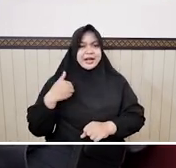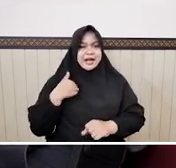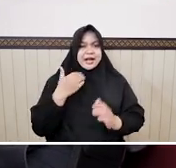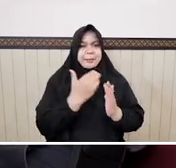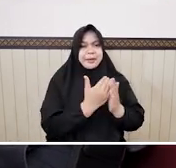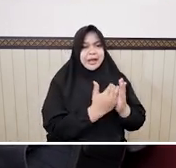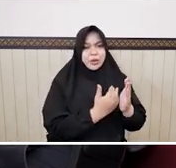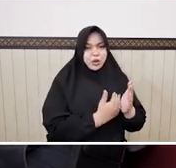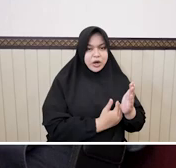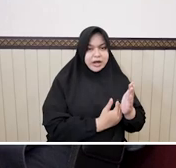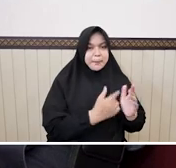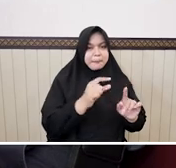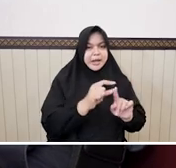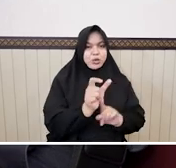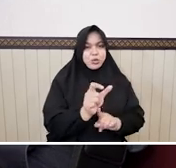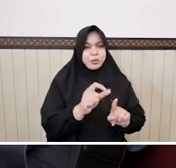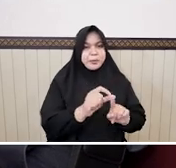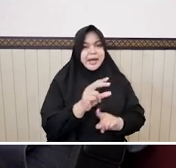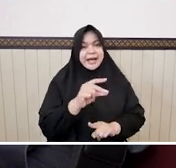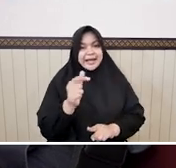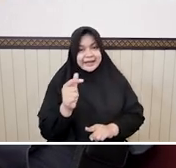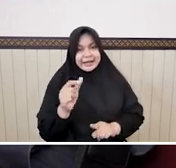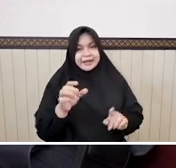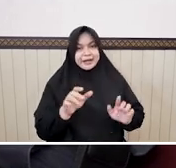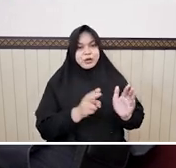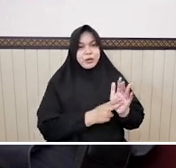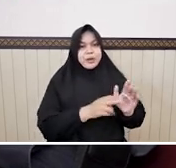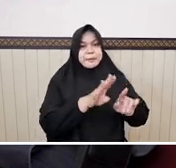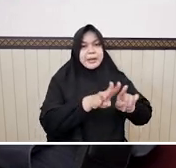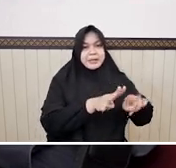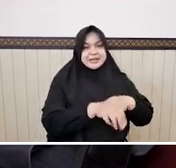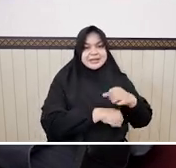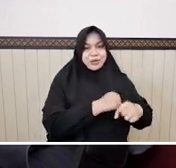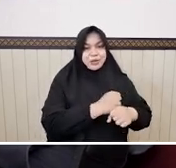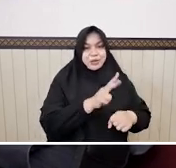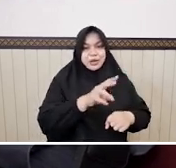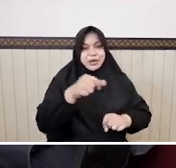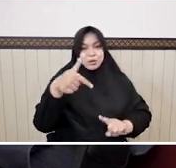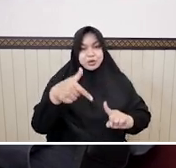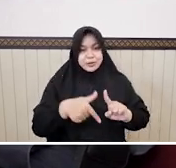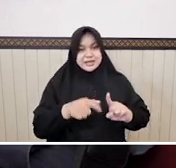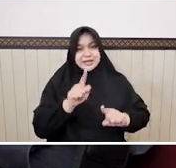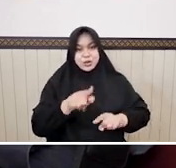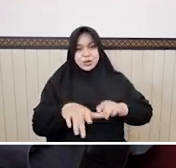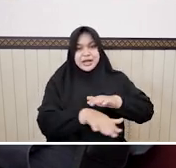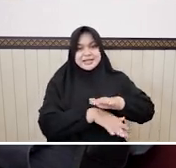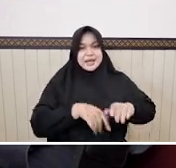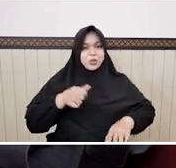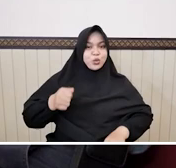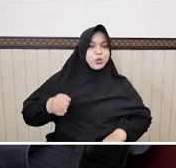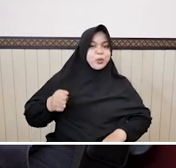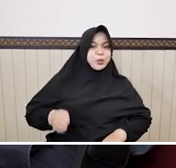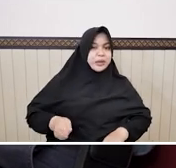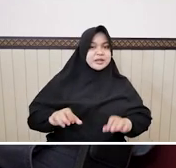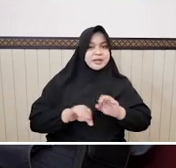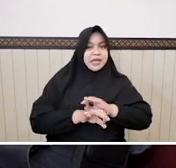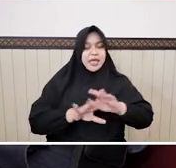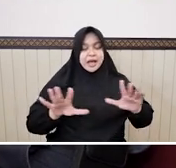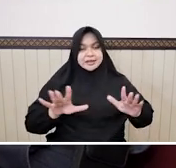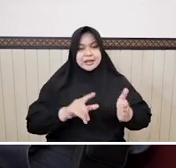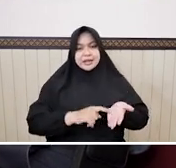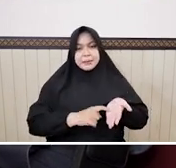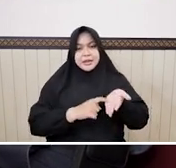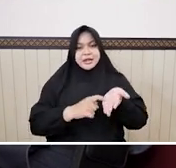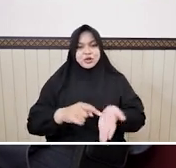atas 2017 ya 14 2017 artinya dasar hukumnya jelas sehingga ketika pengajuan anggaran dan sebagainya